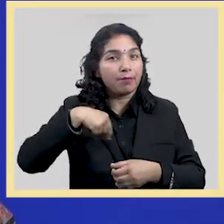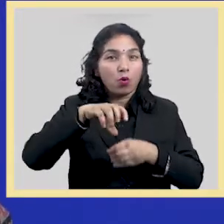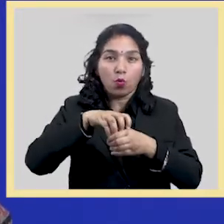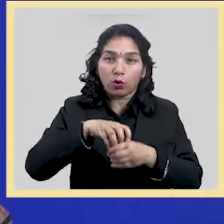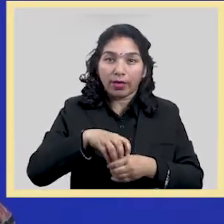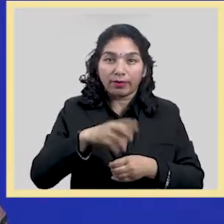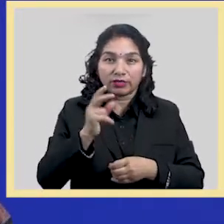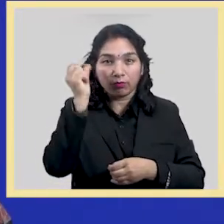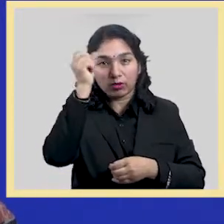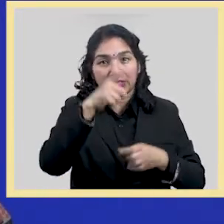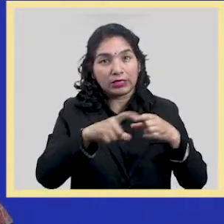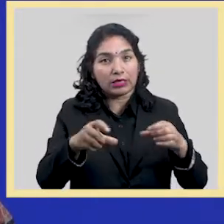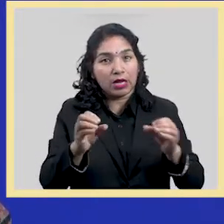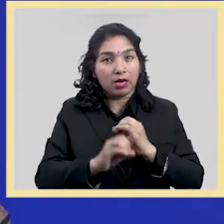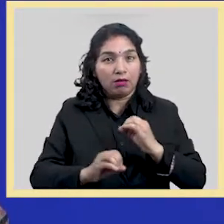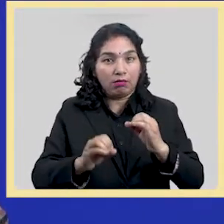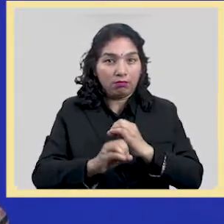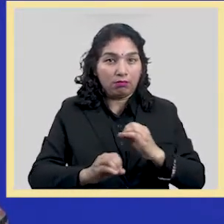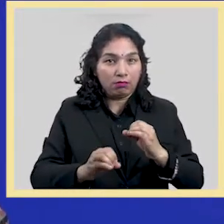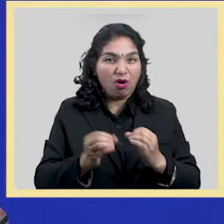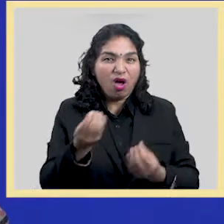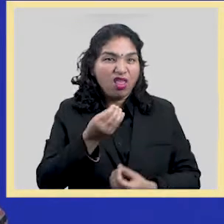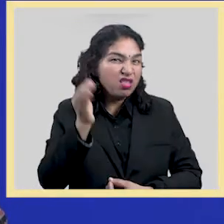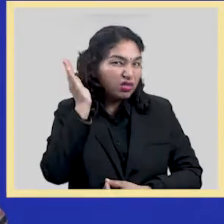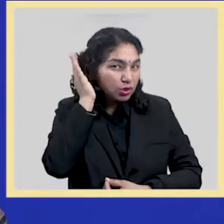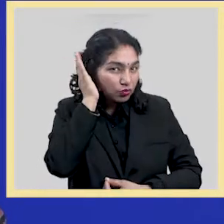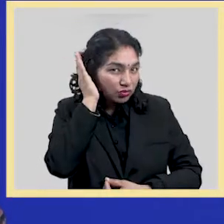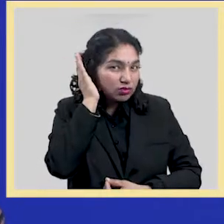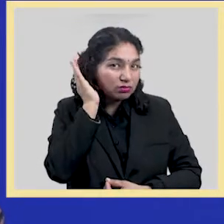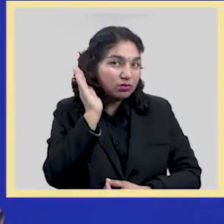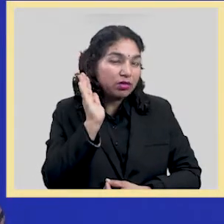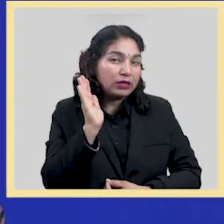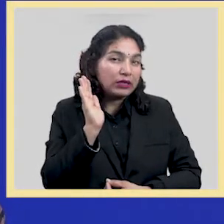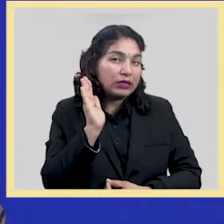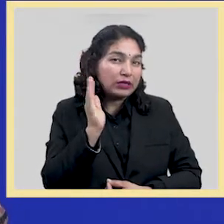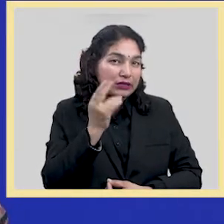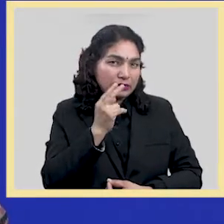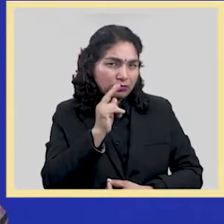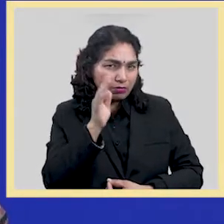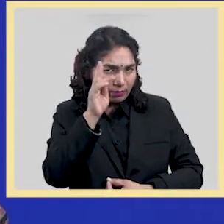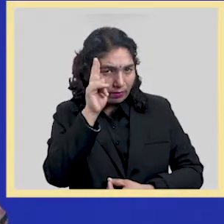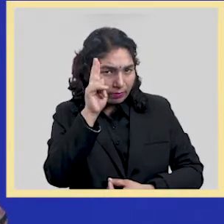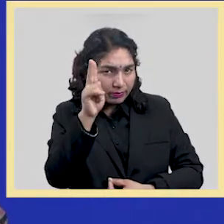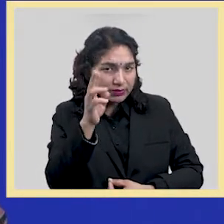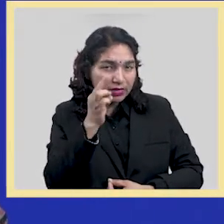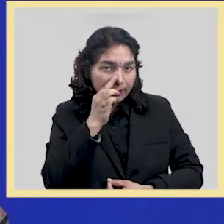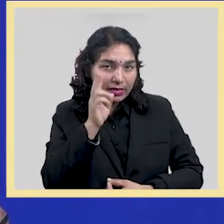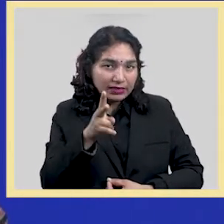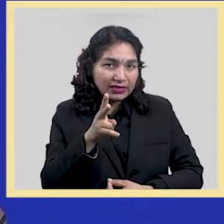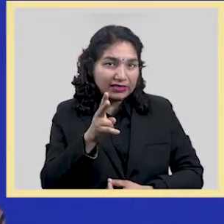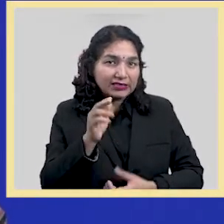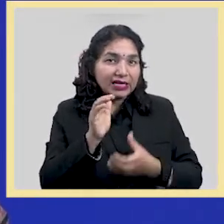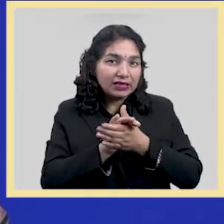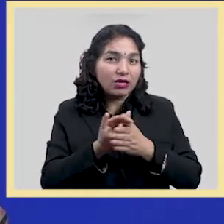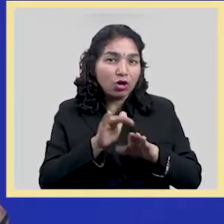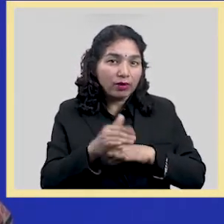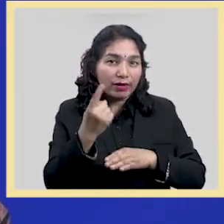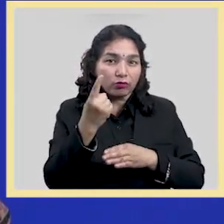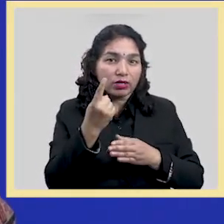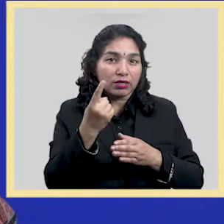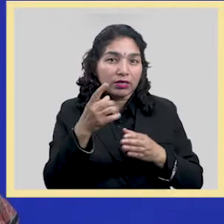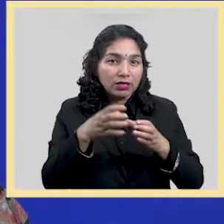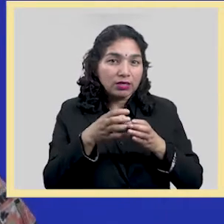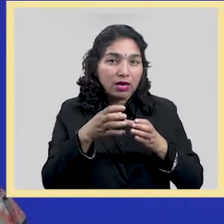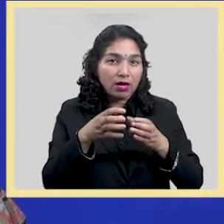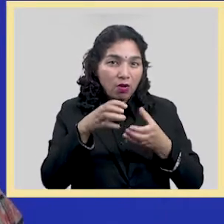हाम्रो ओडामै अझै परिचय पत्र नबनाएको भन्ने कुराहरू अलिअलि सुनिन थालेको छ. के छ आगामी दिनमा जस्तो ती साथीहरूलाई भनौँ न एकै